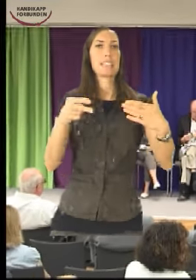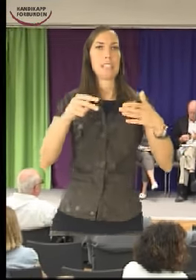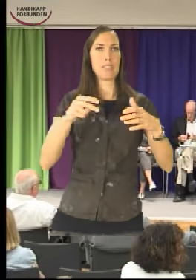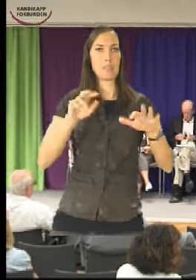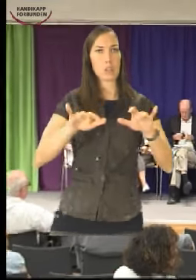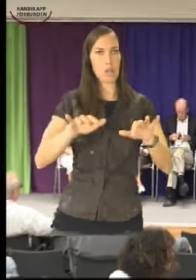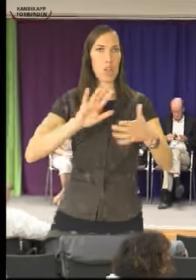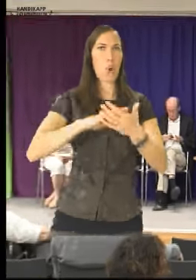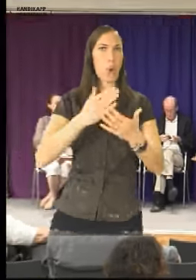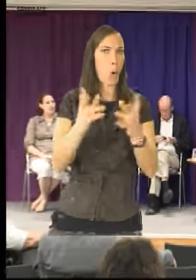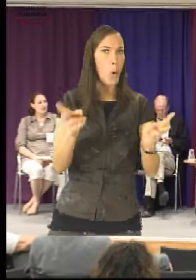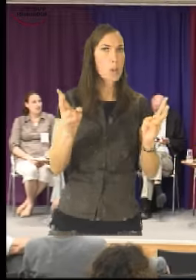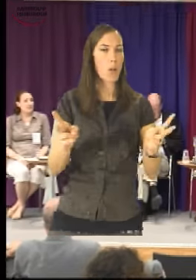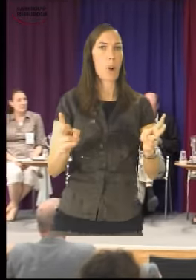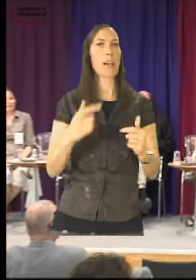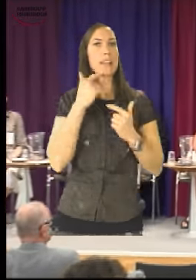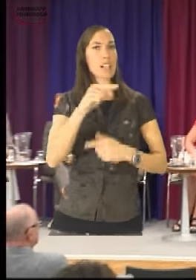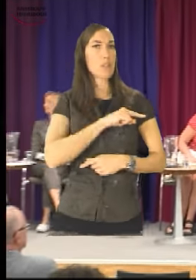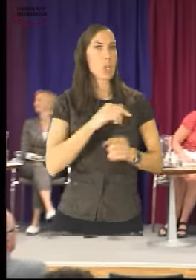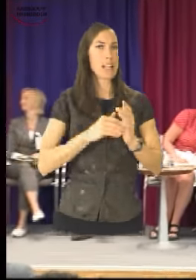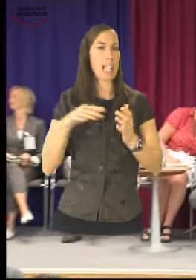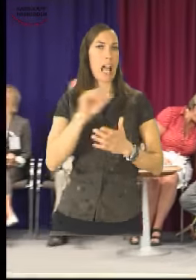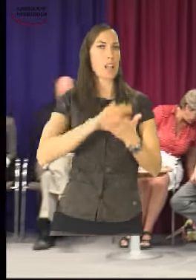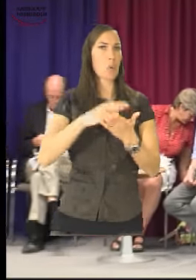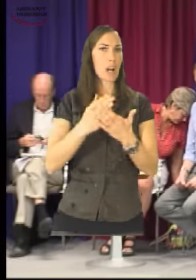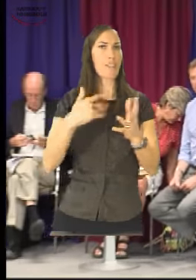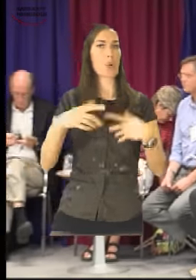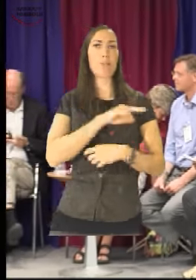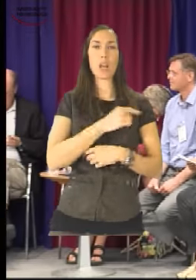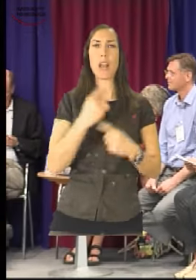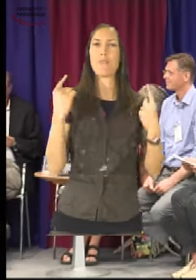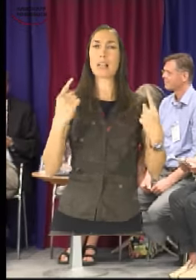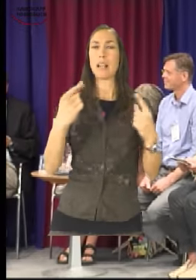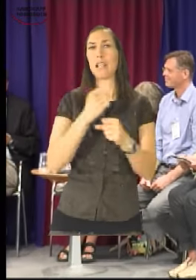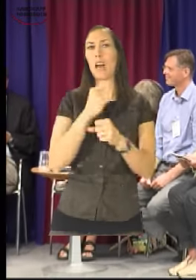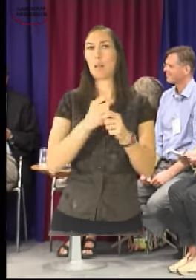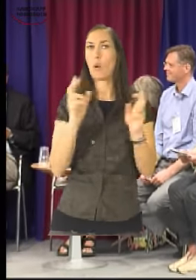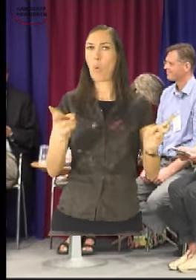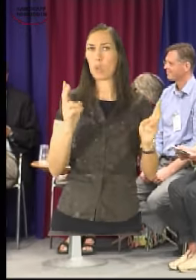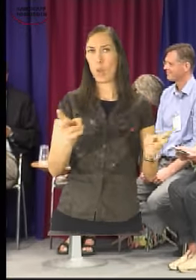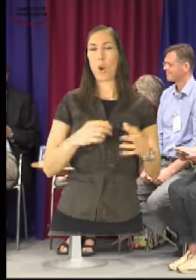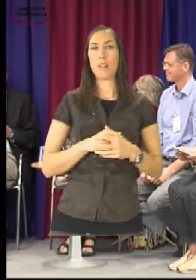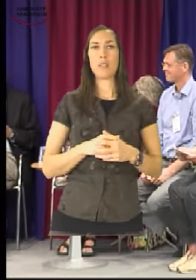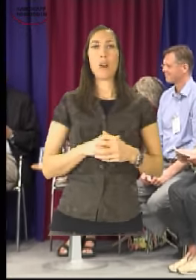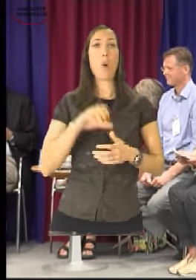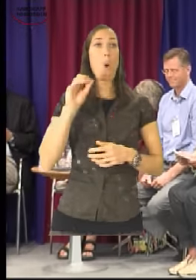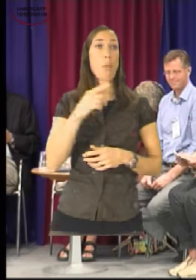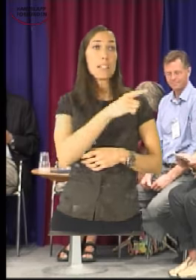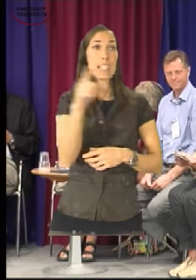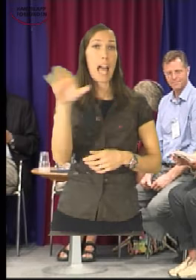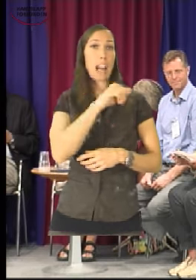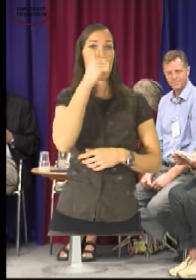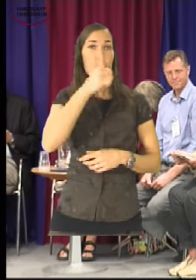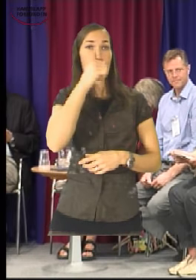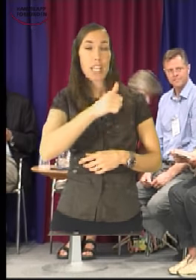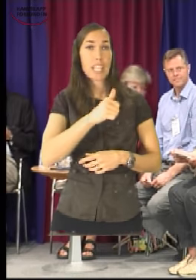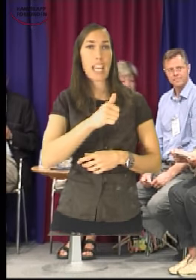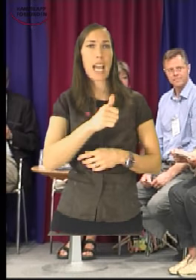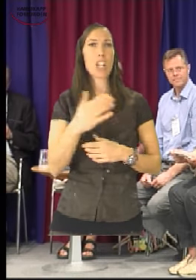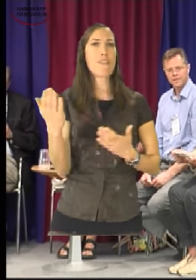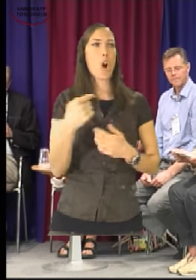Och tack så hemskt mycket till tolkarna som har gjort ett fantastiskt arbete också. Och om ni alla är nyfikna på vad ni egentligen